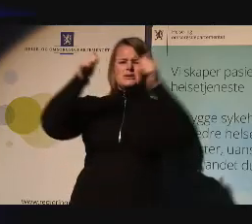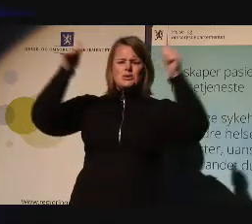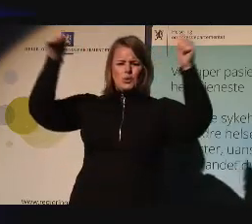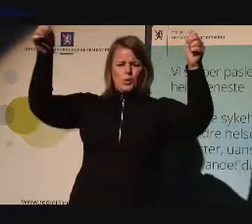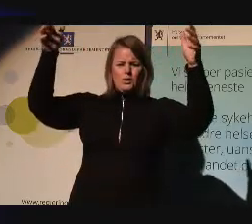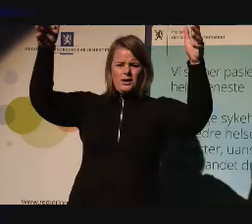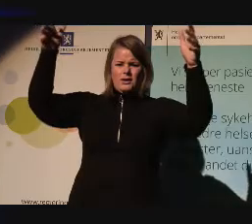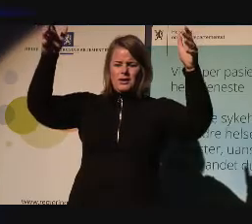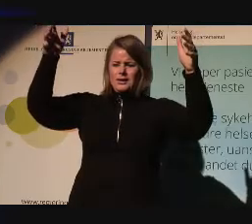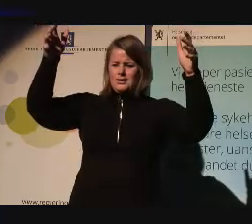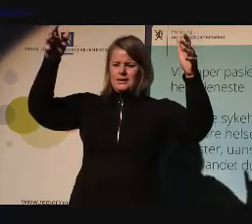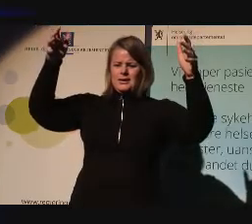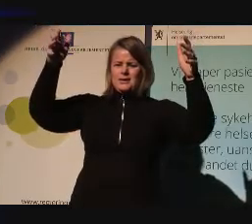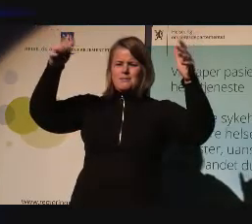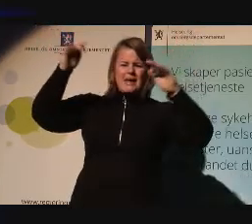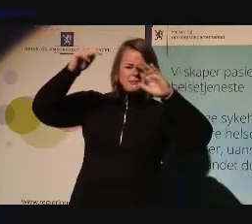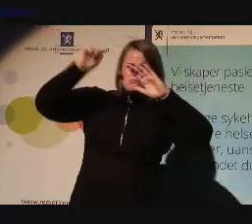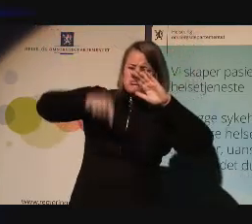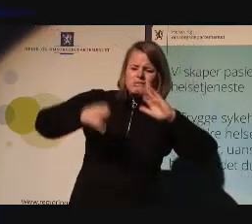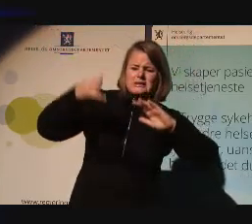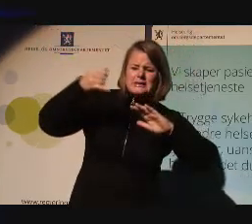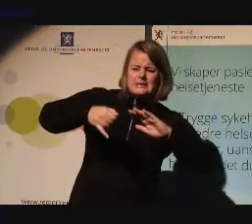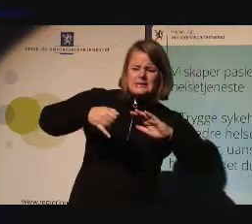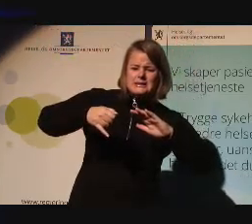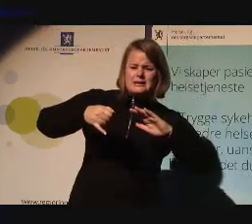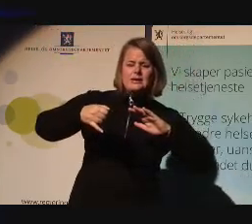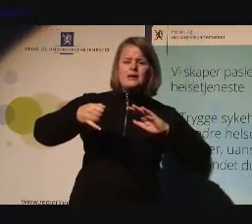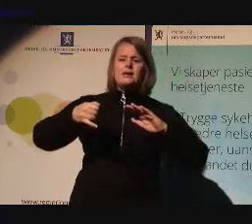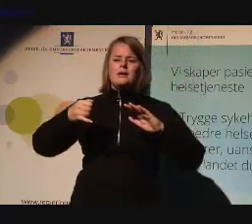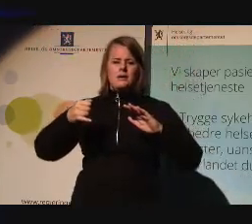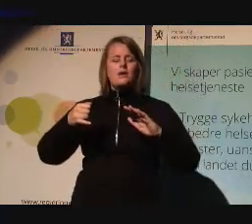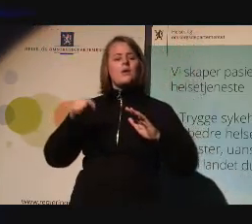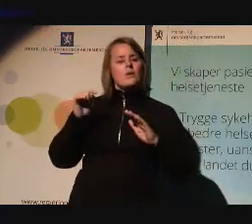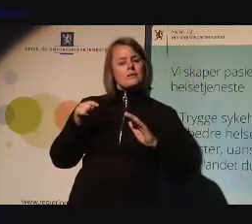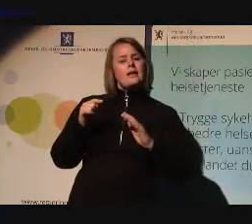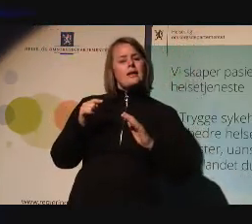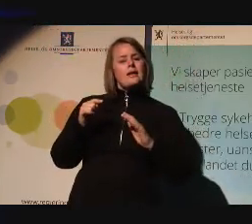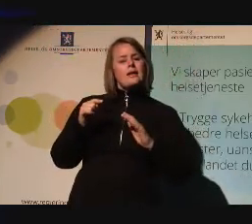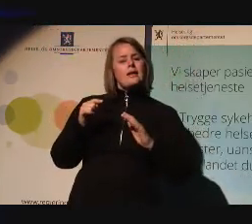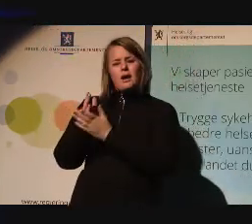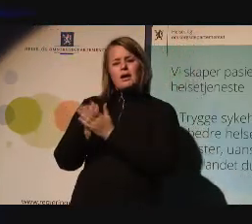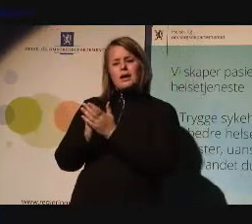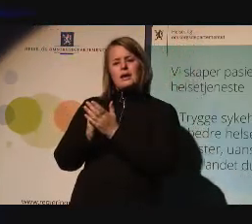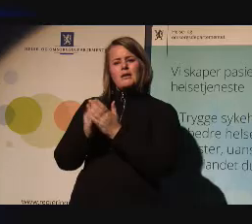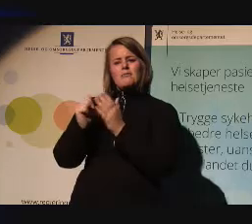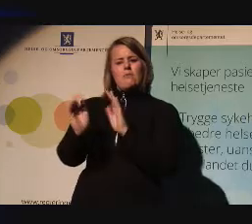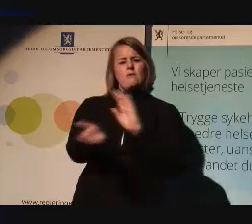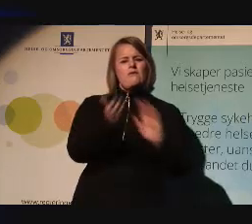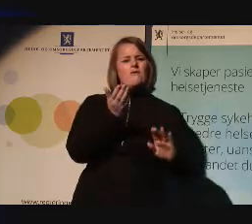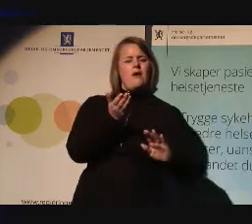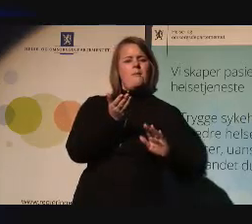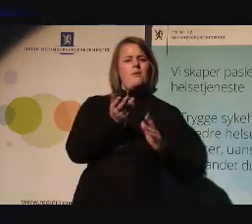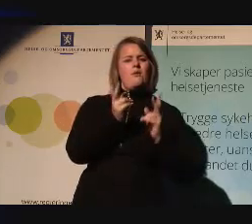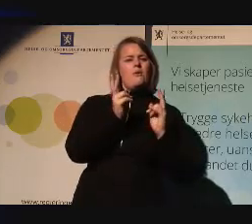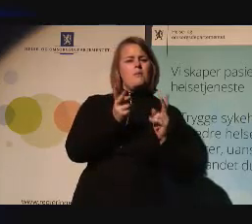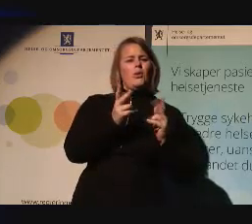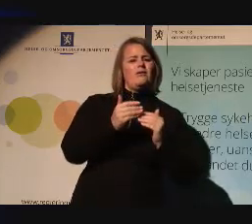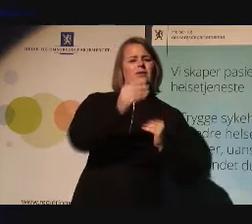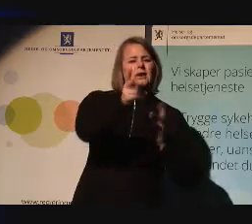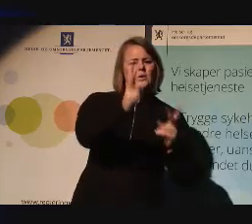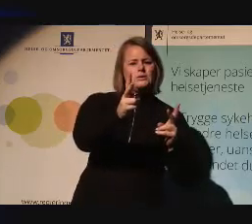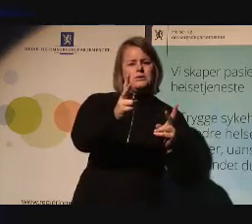nødt til å forsøke å bruke den som det. Vi er nødt til å prøve å bruke den for å endre tilbudet i barnevernet og i